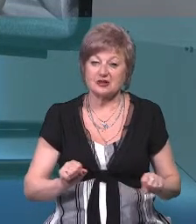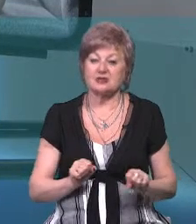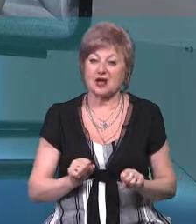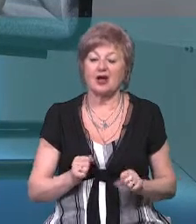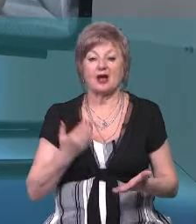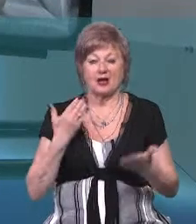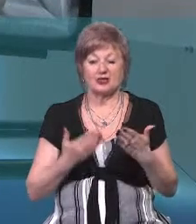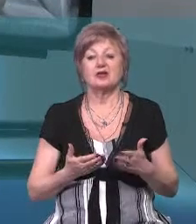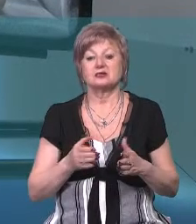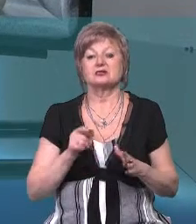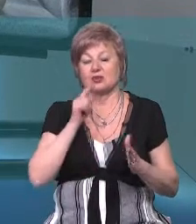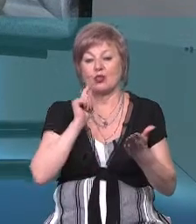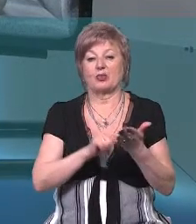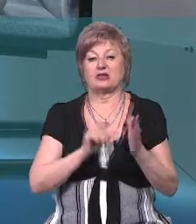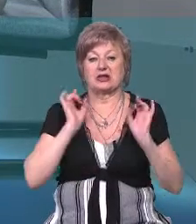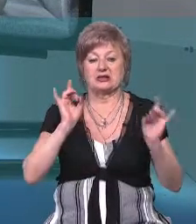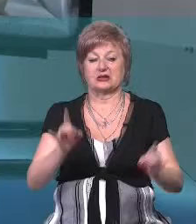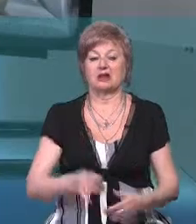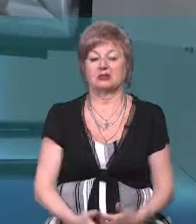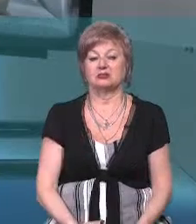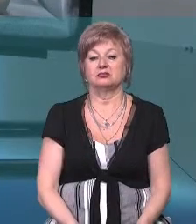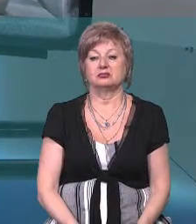керується Міністерством оборони.